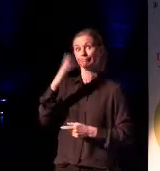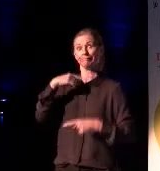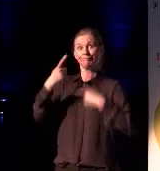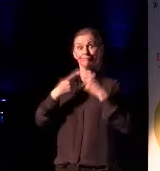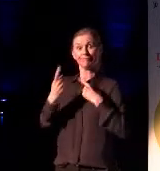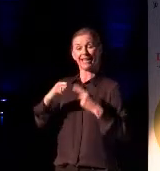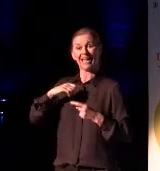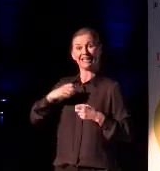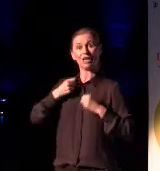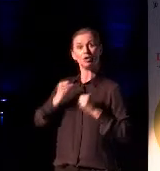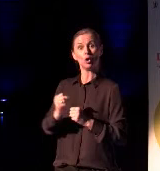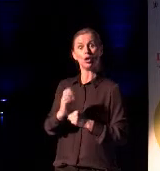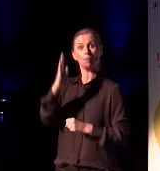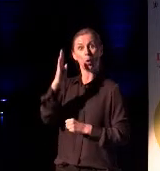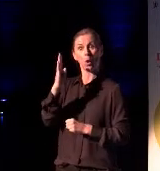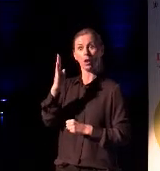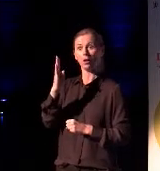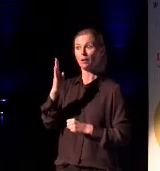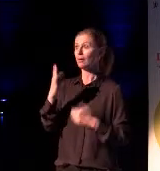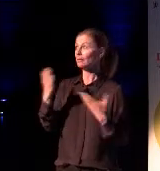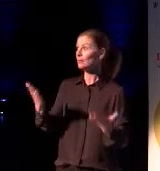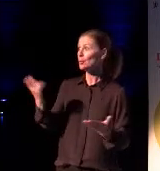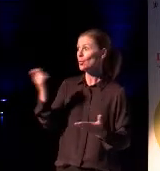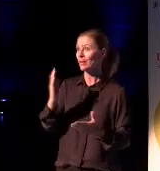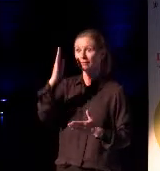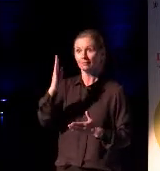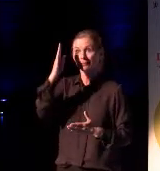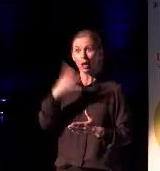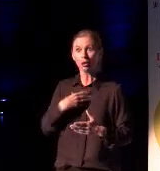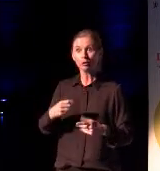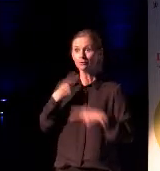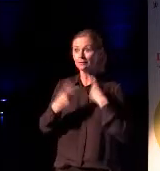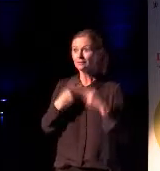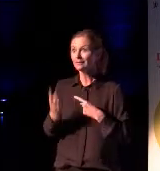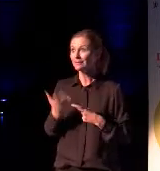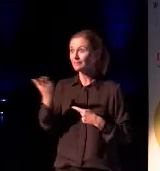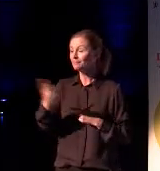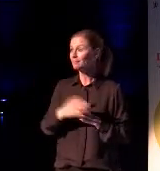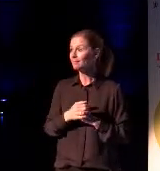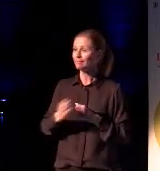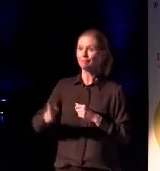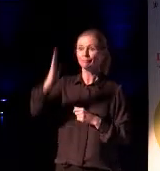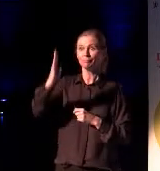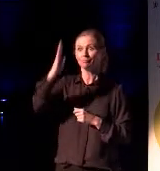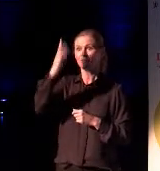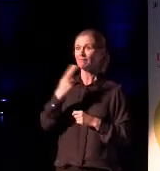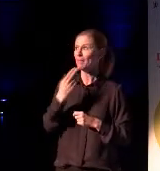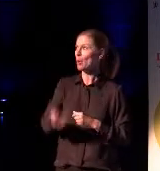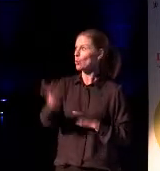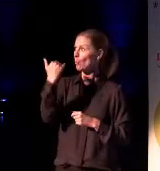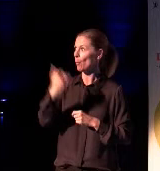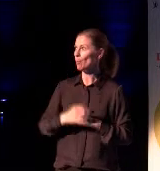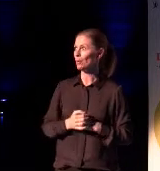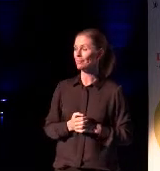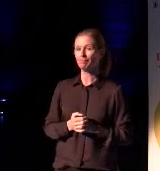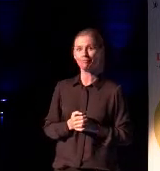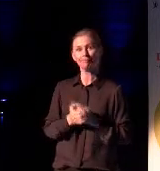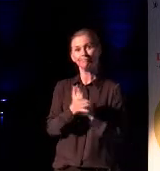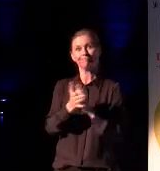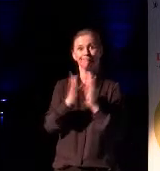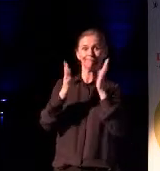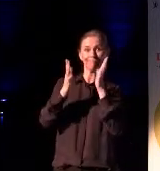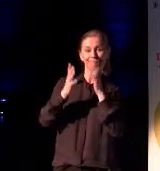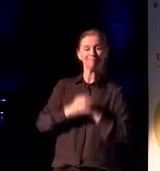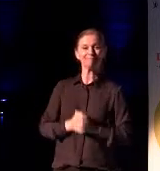av sine gjøremål med oss. La oss se, noen som har lyst til det? Bare rekke opp henne. Ja, kom opp du. Flere